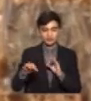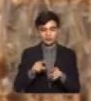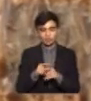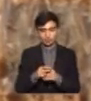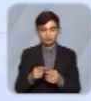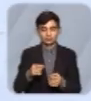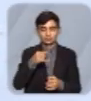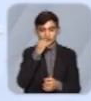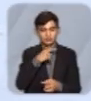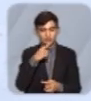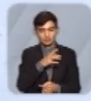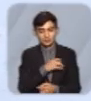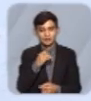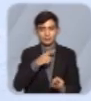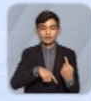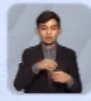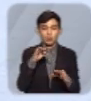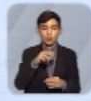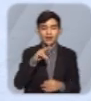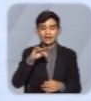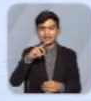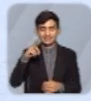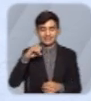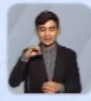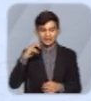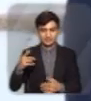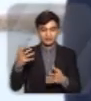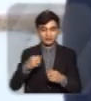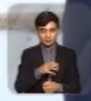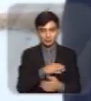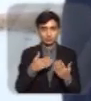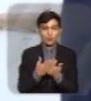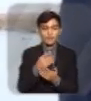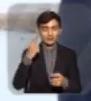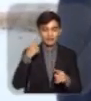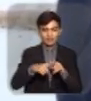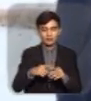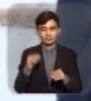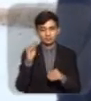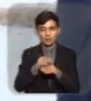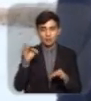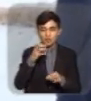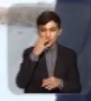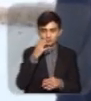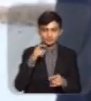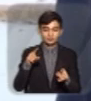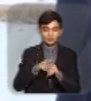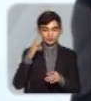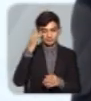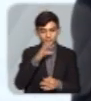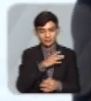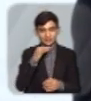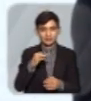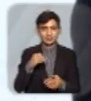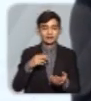алмайды екен. Кәсіпкер жылжайды лизингке аласала қорға жаңа технологиямен жабдықталған жылжай соғы түсініпті. Өйткені алынған өнім шығынын жаппайтын